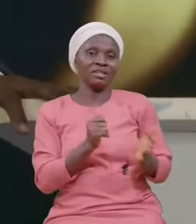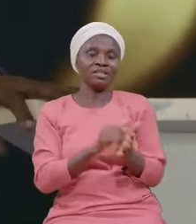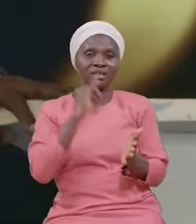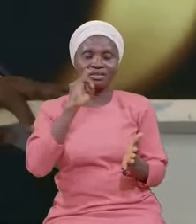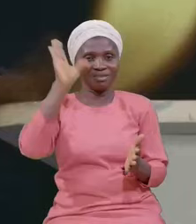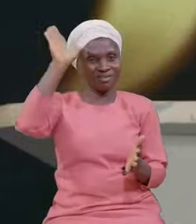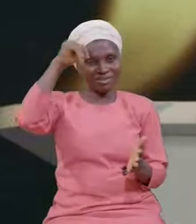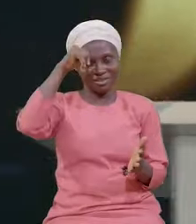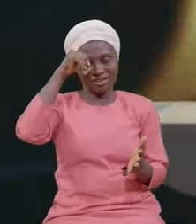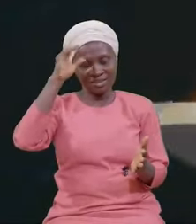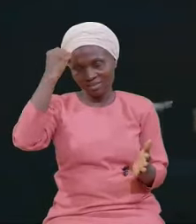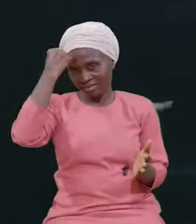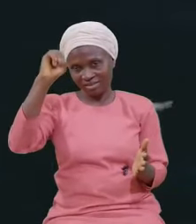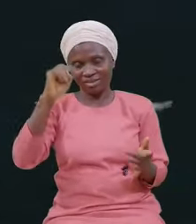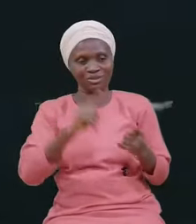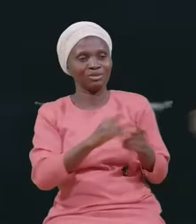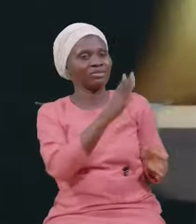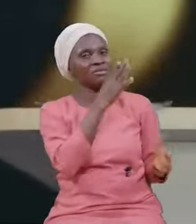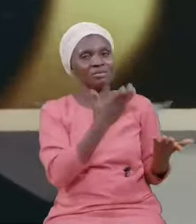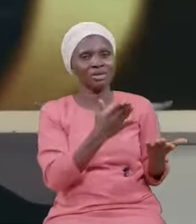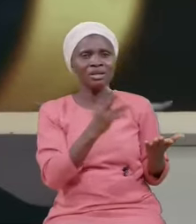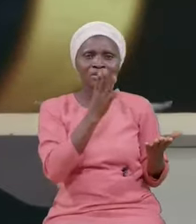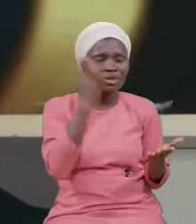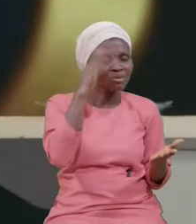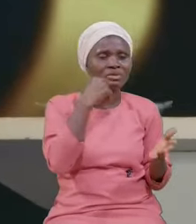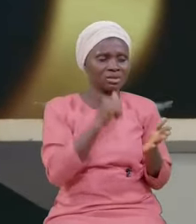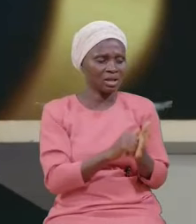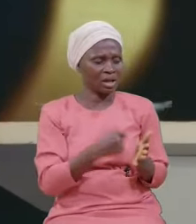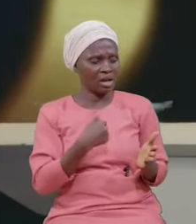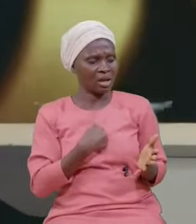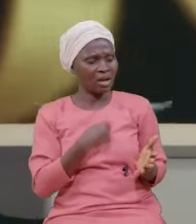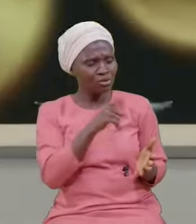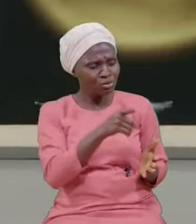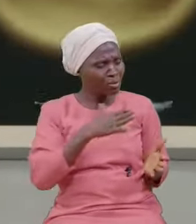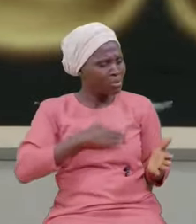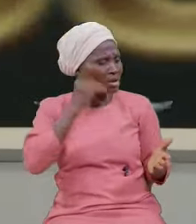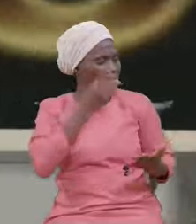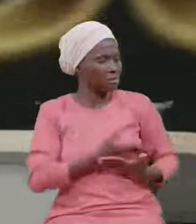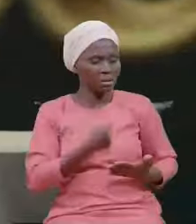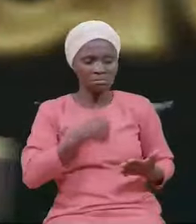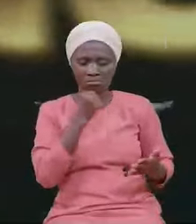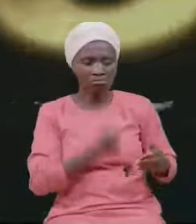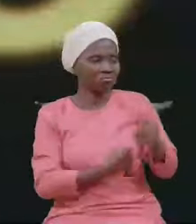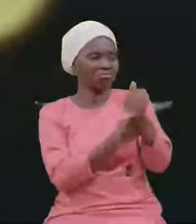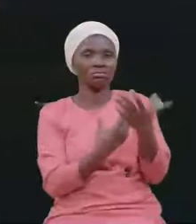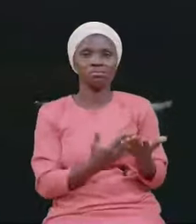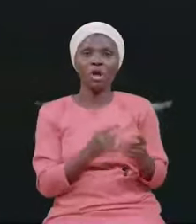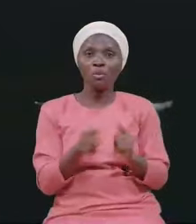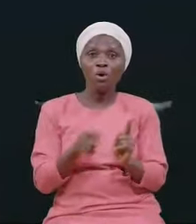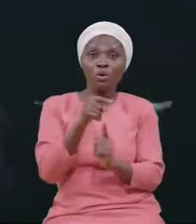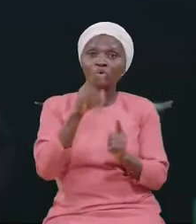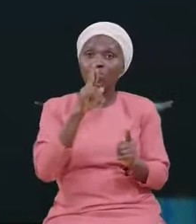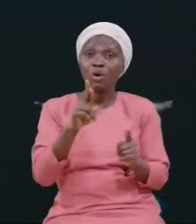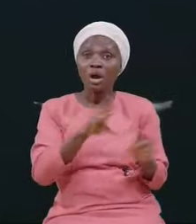fille, je ne suis pas avec toi dans cette affaire-là. C'est quand tu fais la volonté de Dieu et